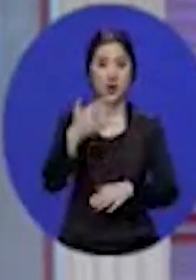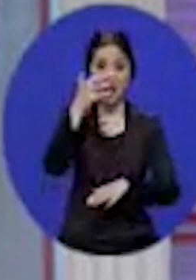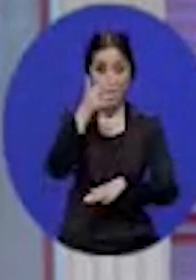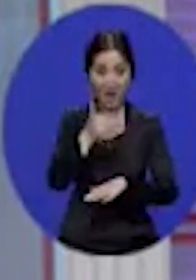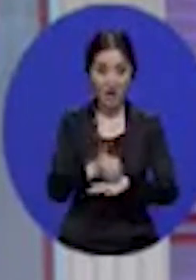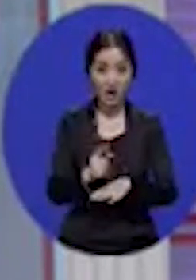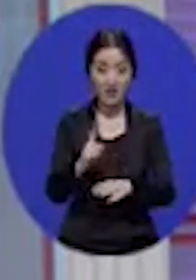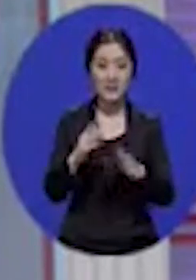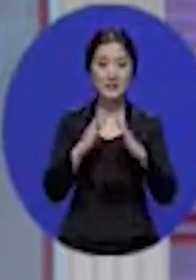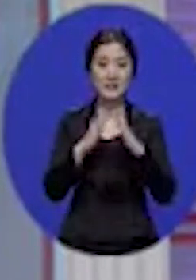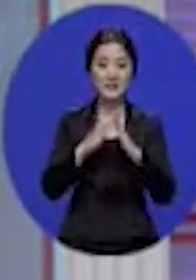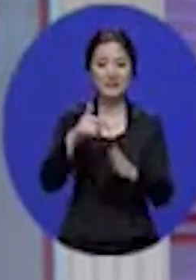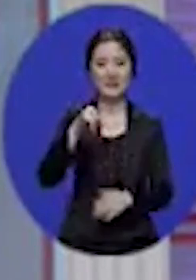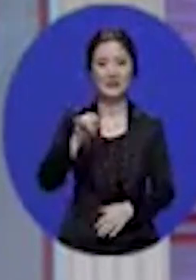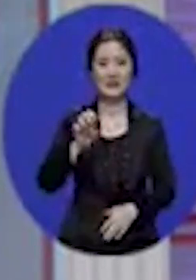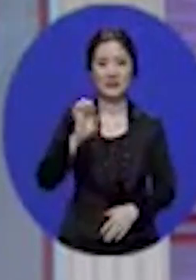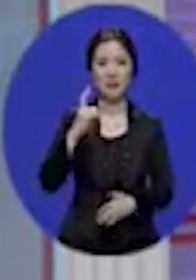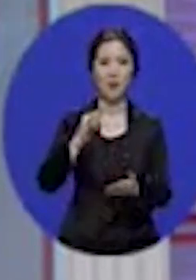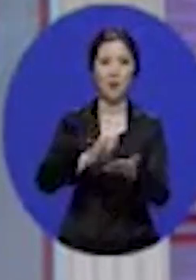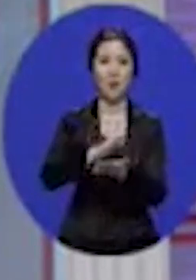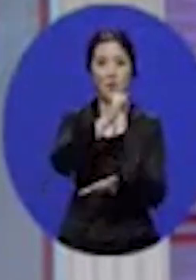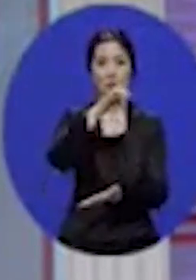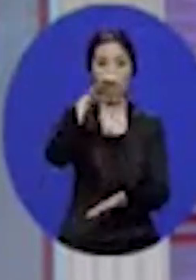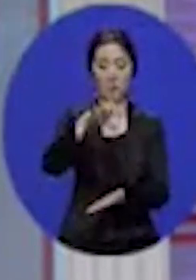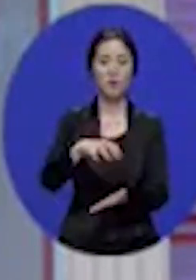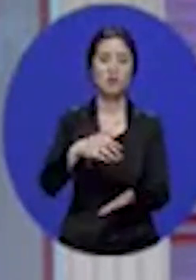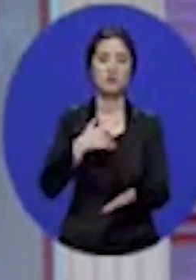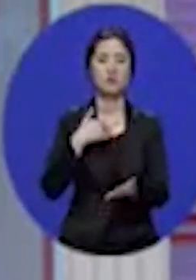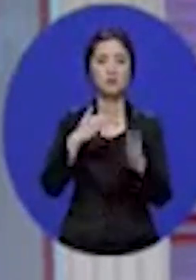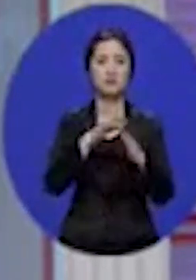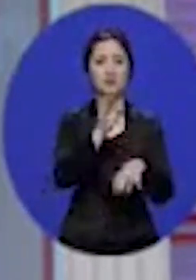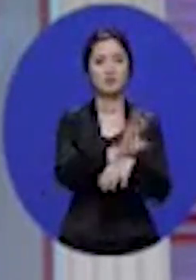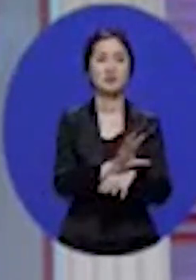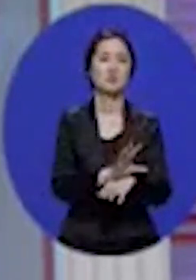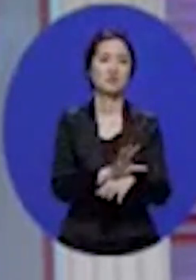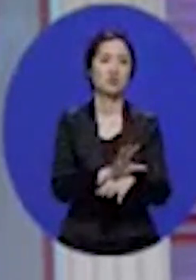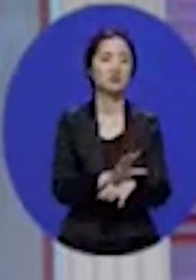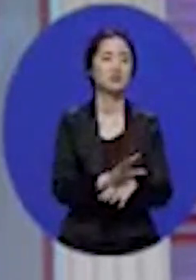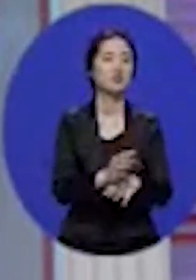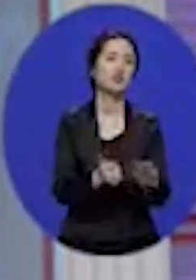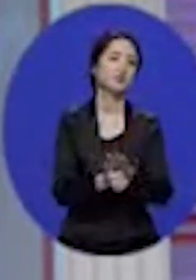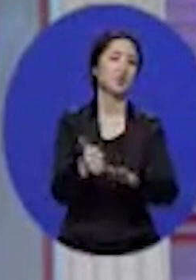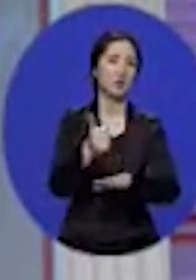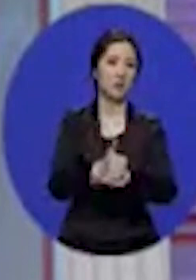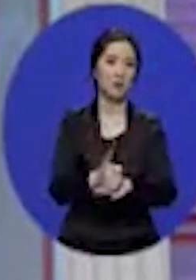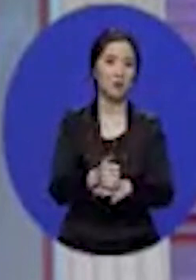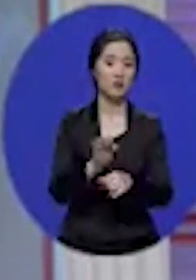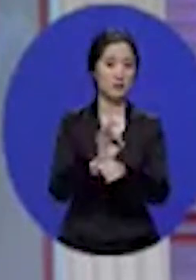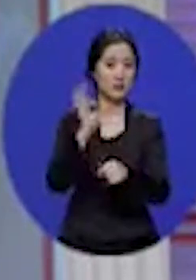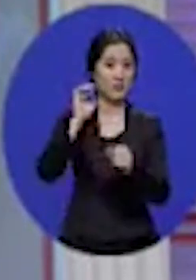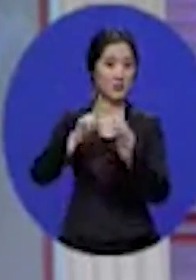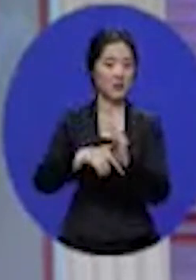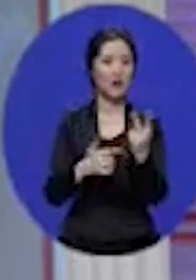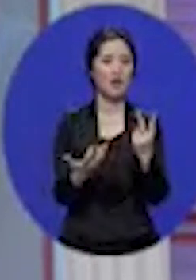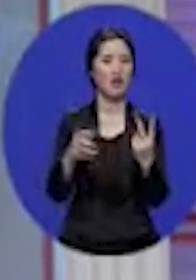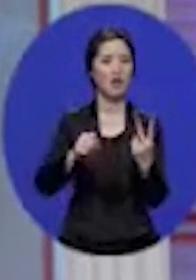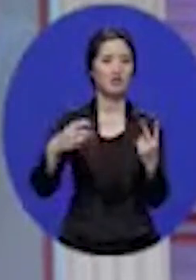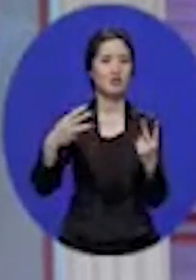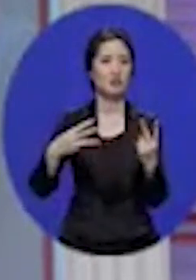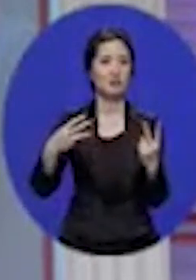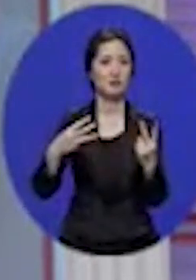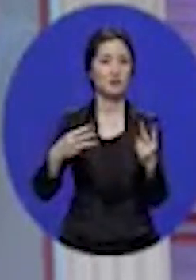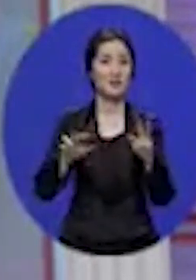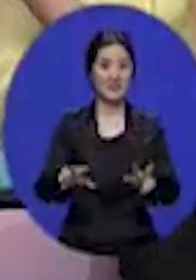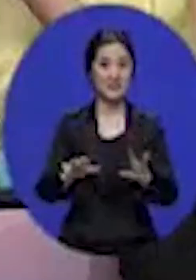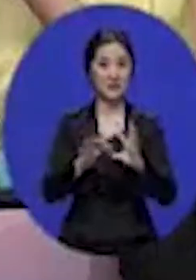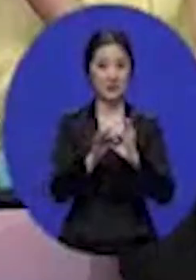제가 김포에다가 하나 마련을 하게 됐어요. 그때 10년 전인데 2억 3천 주고 샀거든요. 지금도 2억